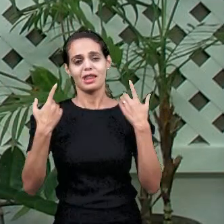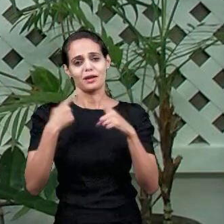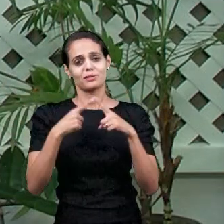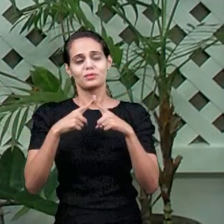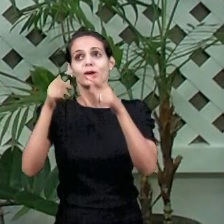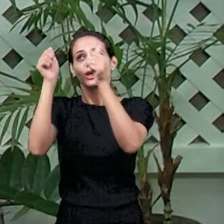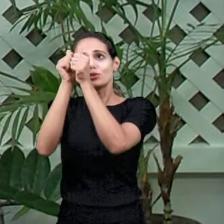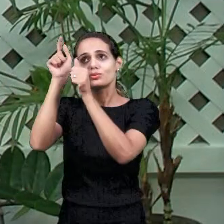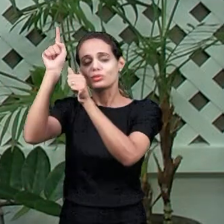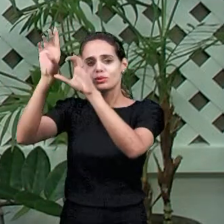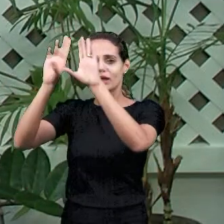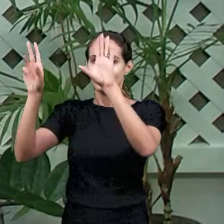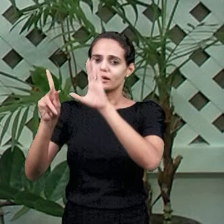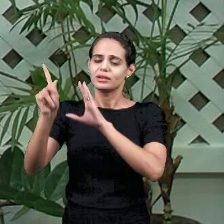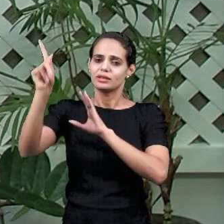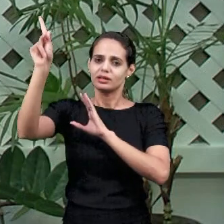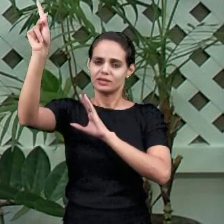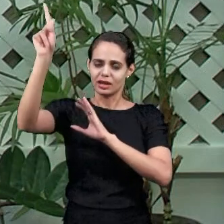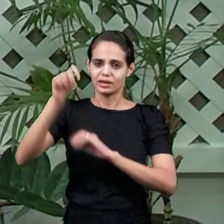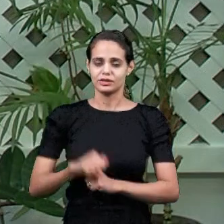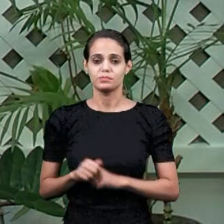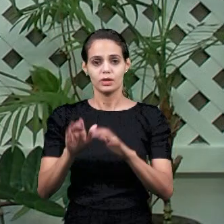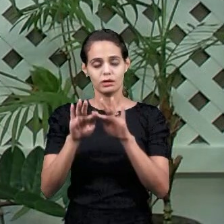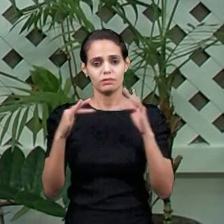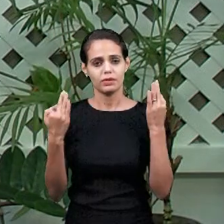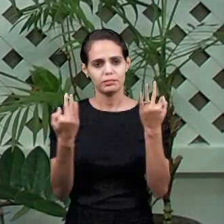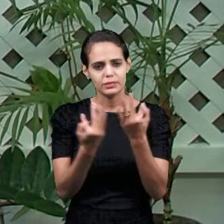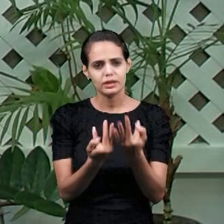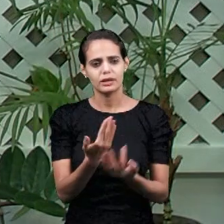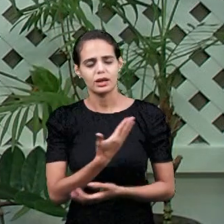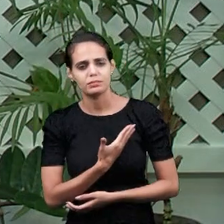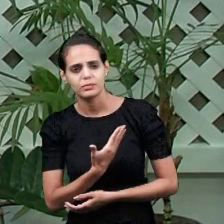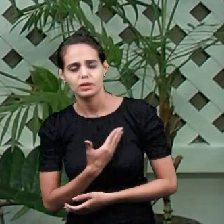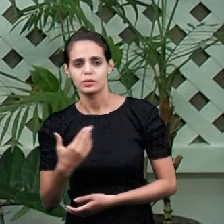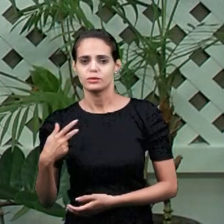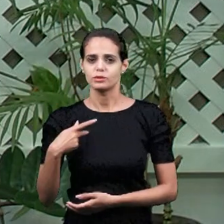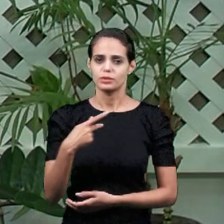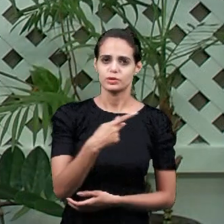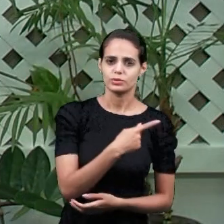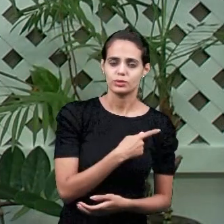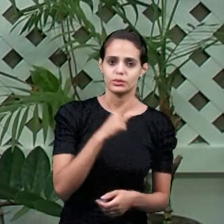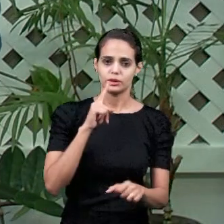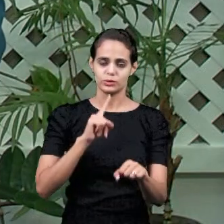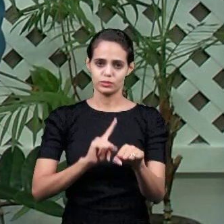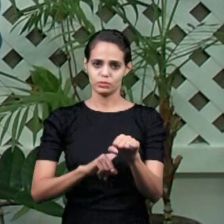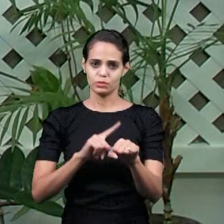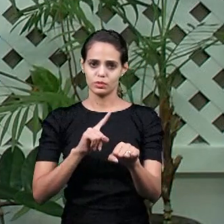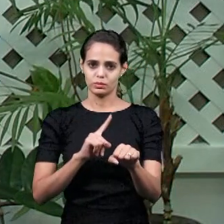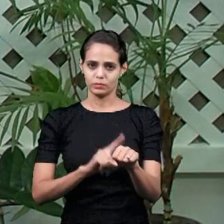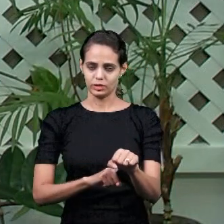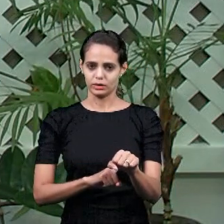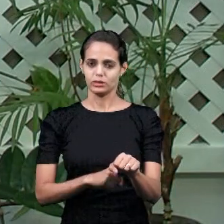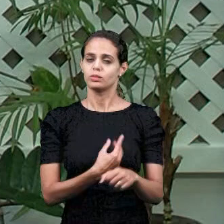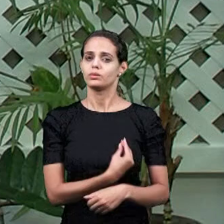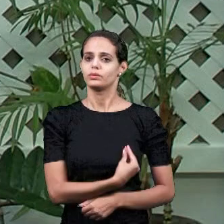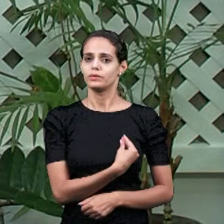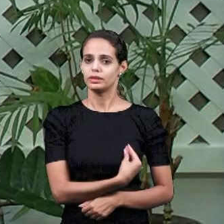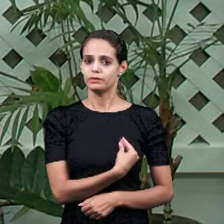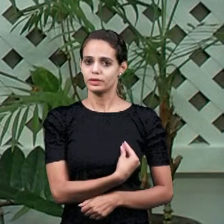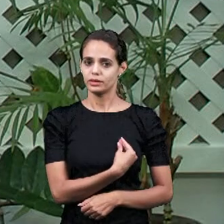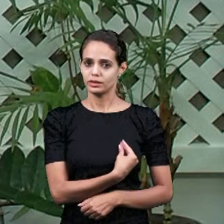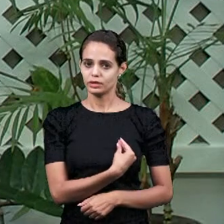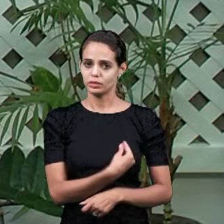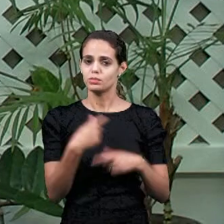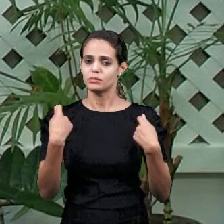Aux familles de nos frères et sœurs des églises, les pasteurs, à tous, nous sommes en train de vivre un moment où il est nécessaire d'avoir